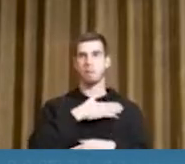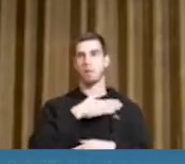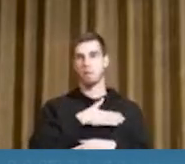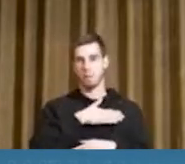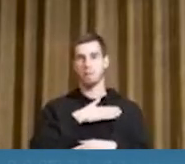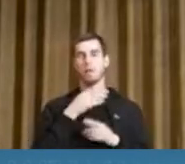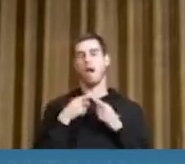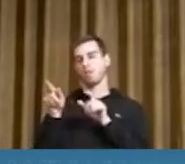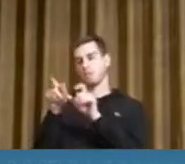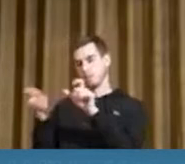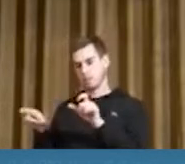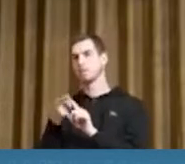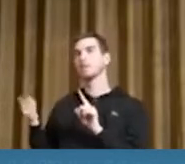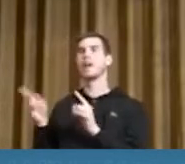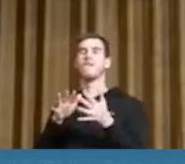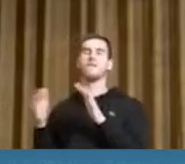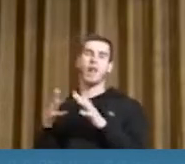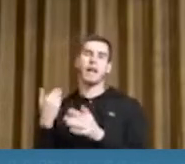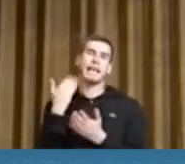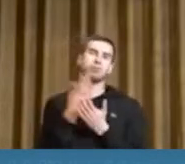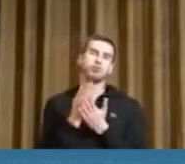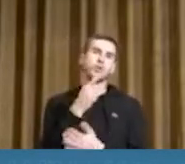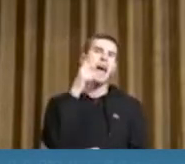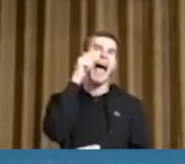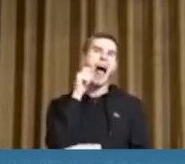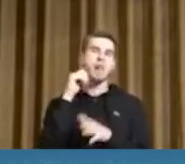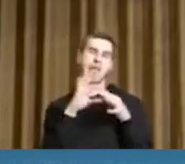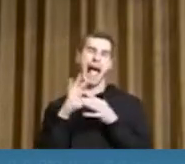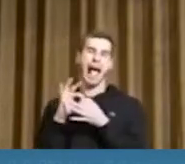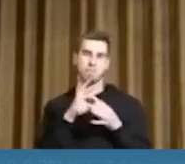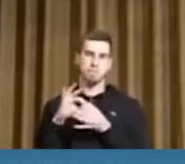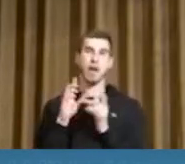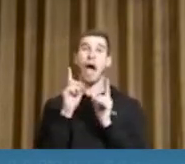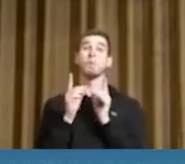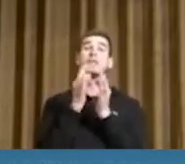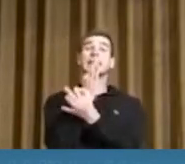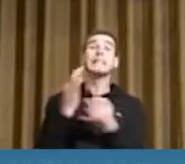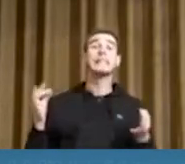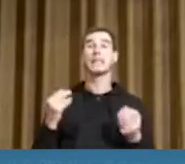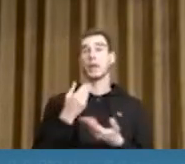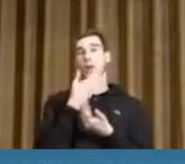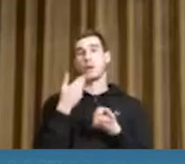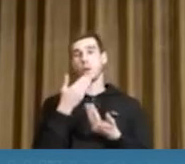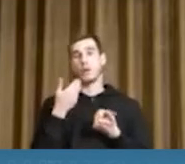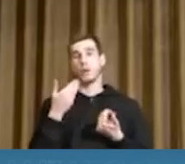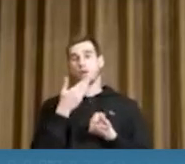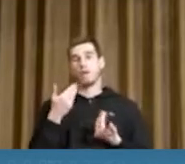häufiger. Das ist möglicherweise auch ein Altersthema, aber jetzt nichts wirklich Spezifisches. Bei der